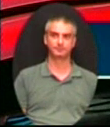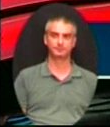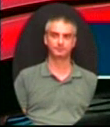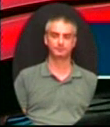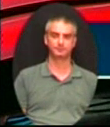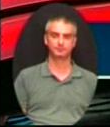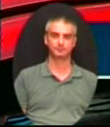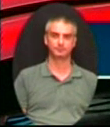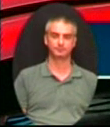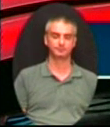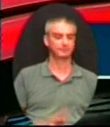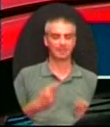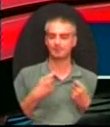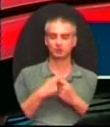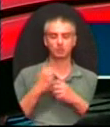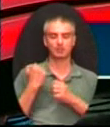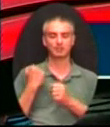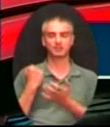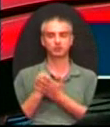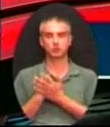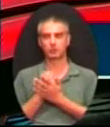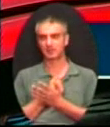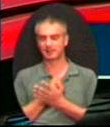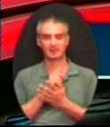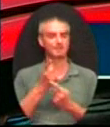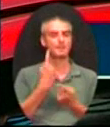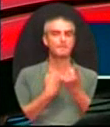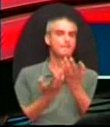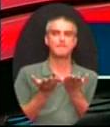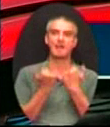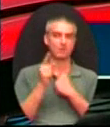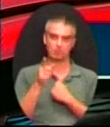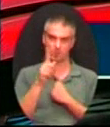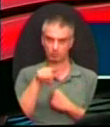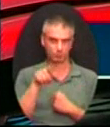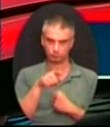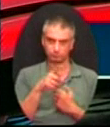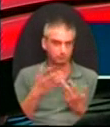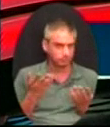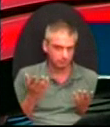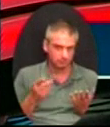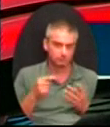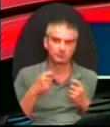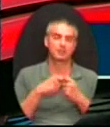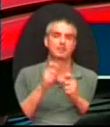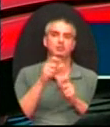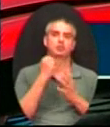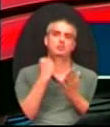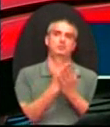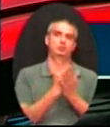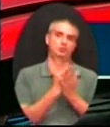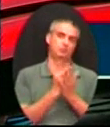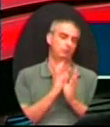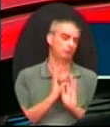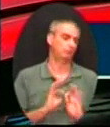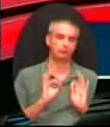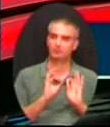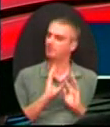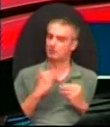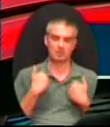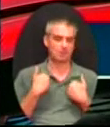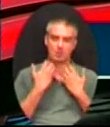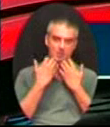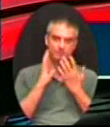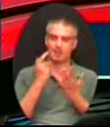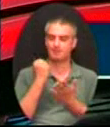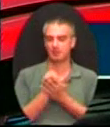בין דר הכשירות הדתית ובין מוצאם של אלו שדינם פרקן, פסלות כאמור על ידי גורמי הכשרות דבר וחצי דבר, לא לנו להסביר